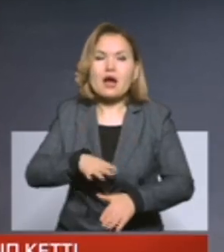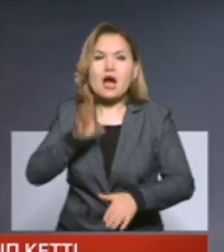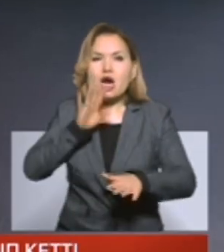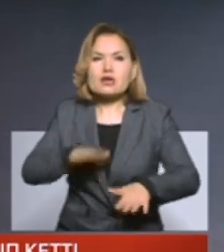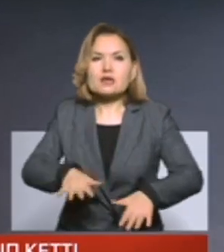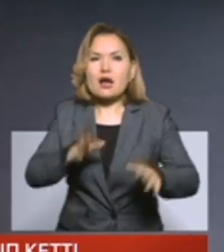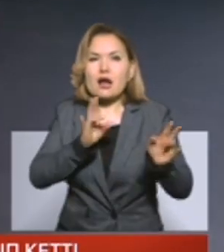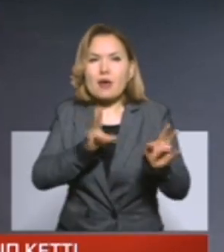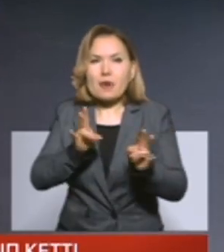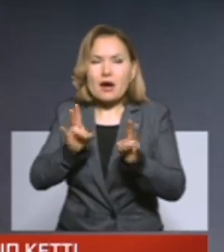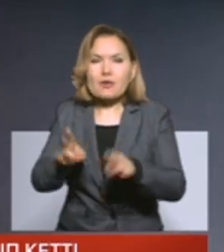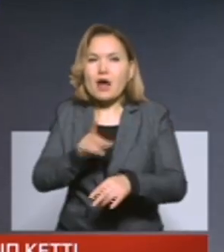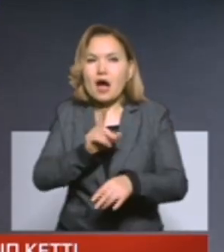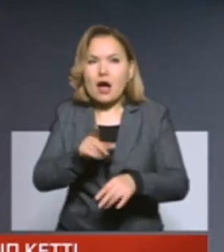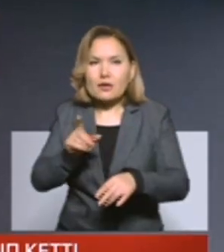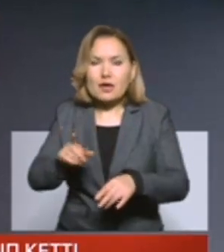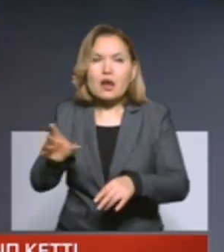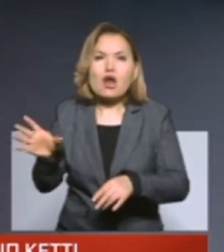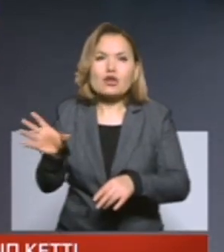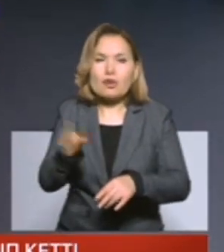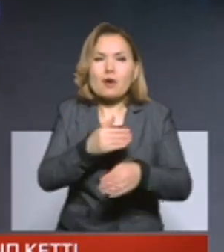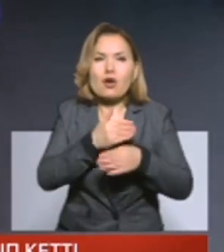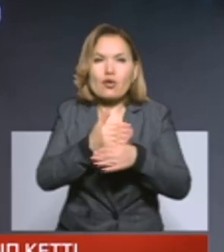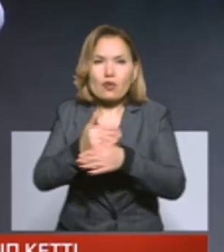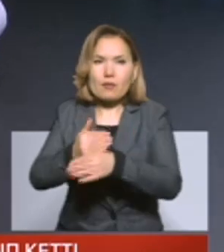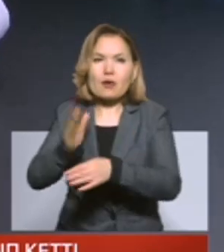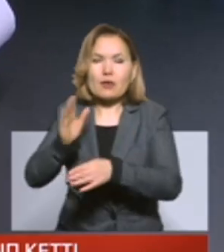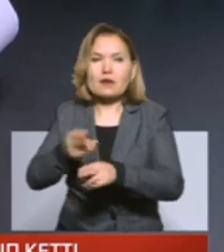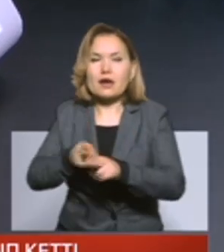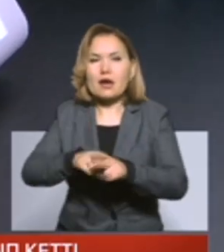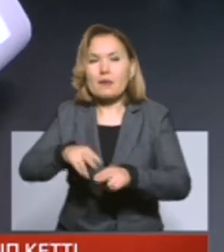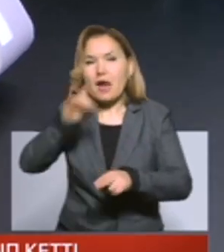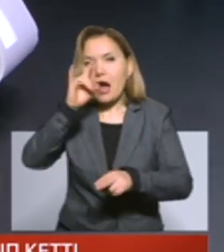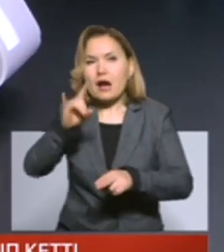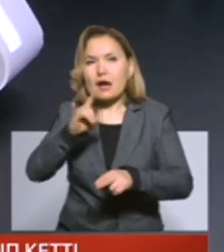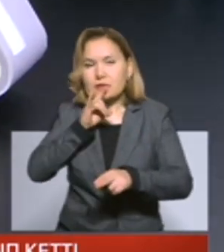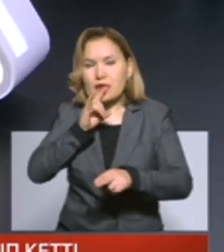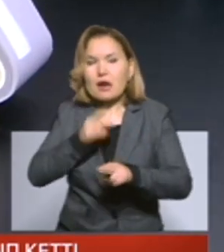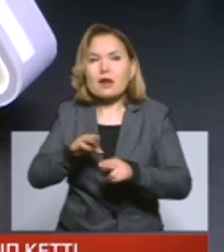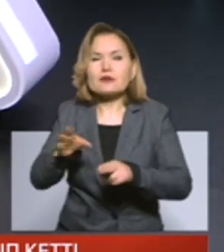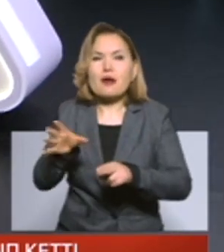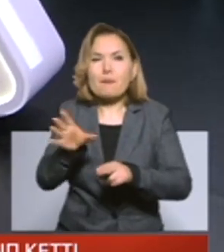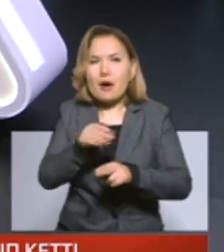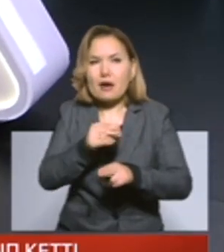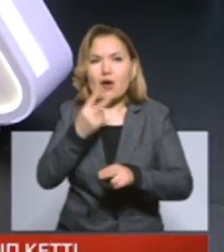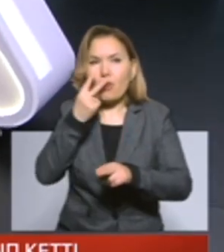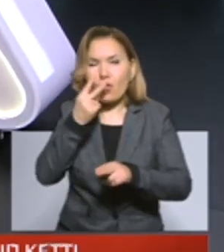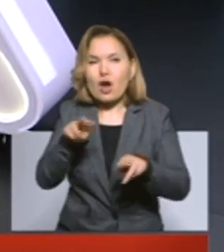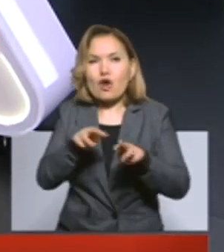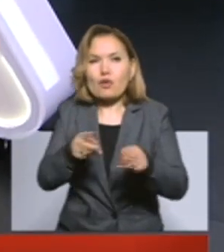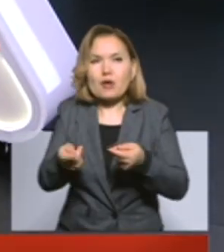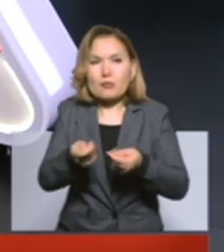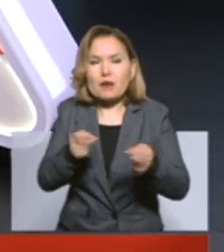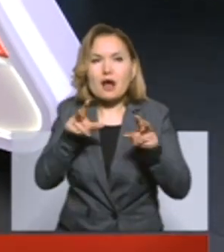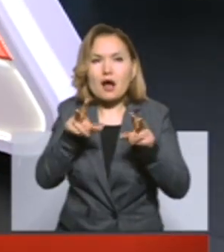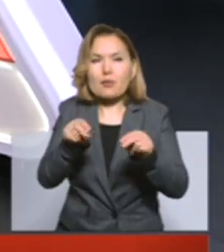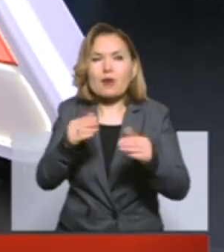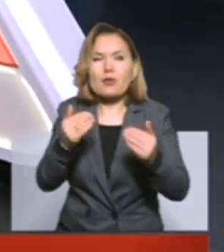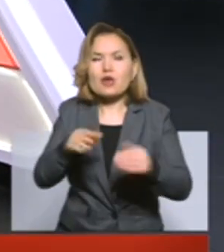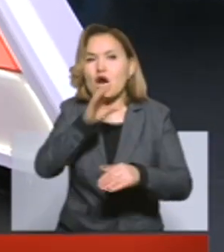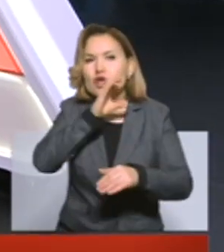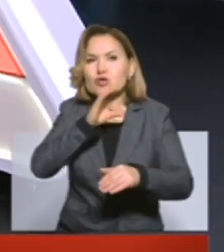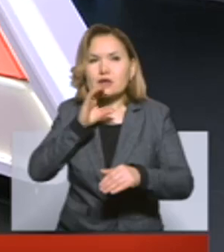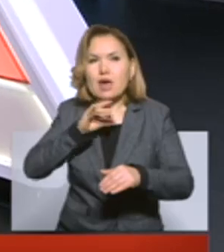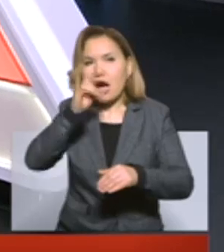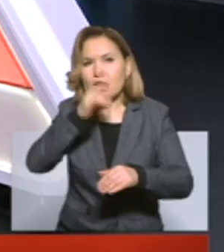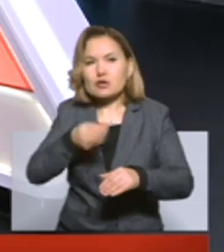Тасқыннан зардап шеккен тұрғындарға түгел көмек көрсетіледі. Елдегі жағдайды ескерген үкімет басшысы осылай деді. Бүгін солтүстік